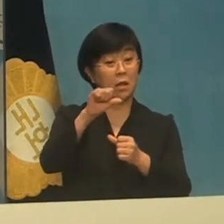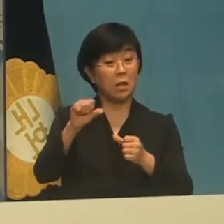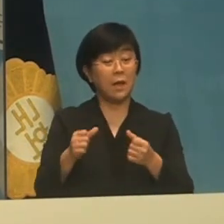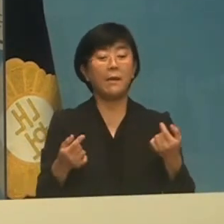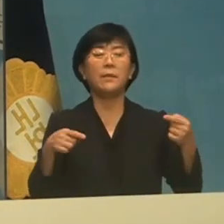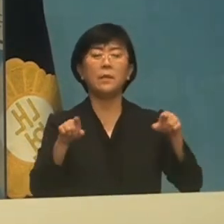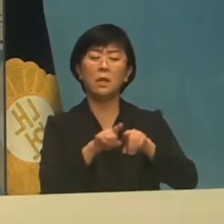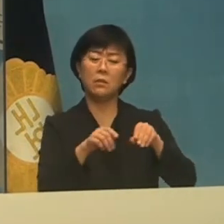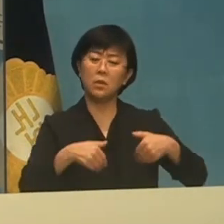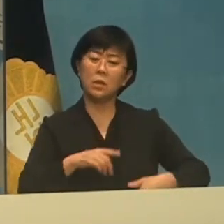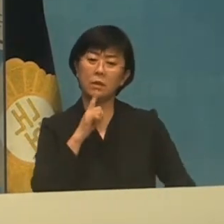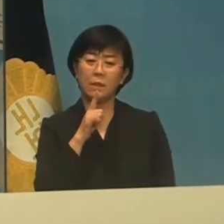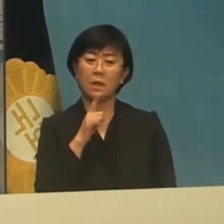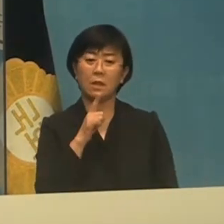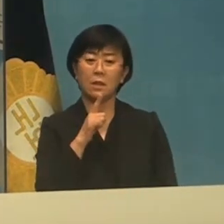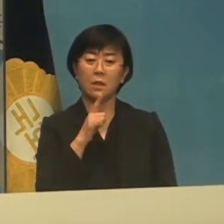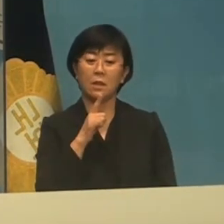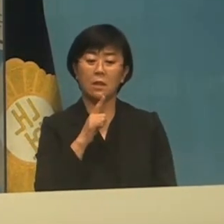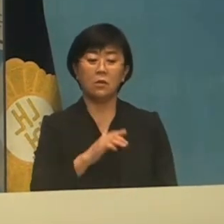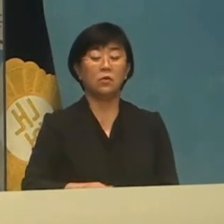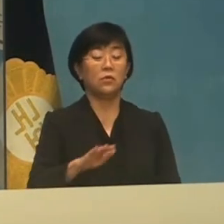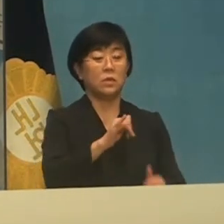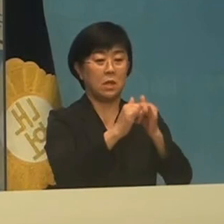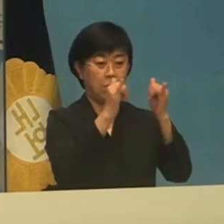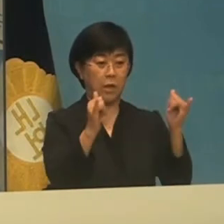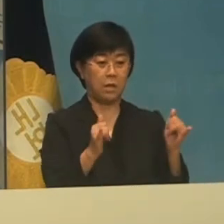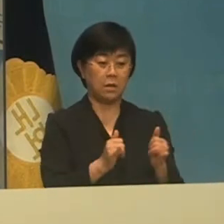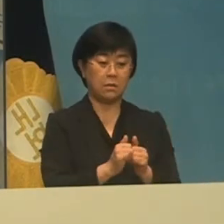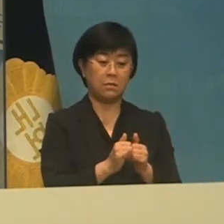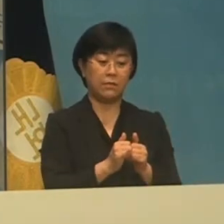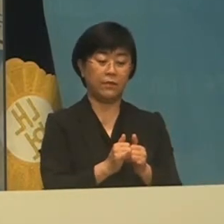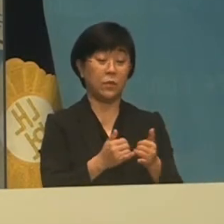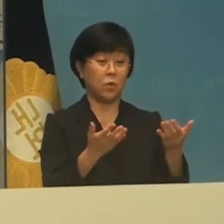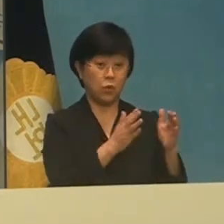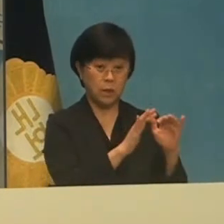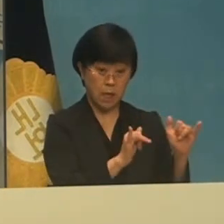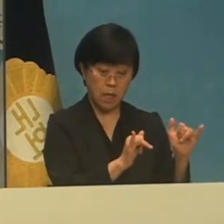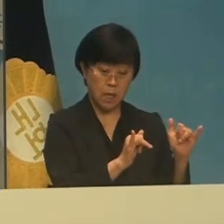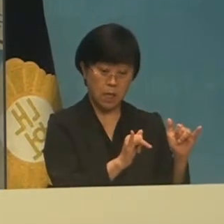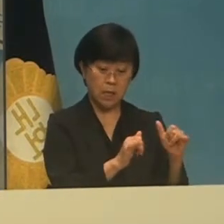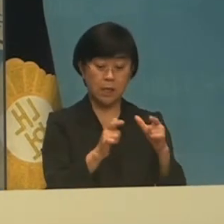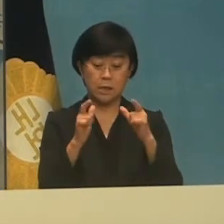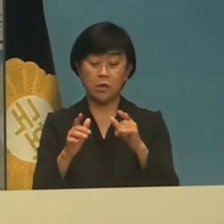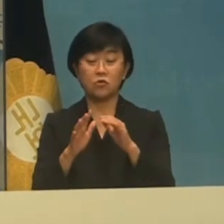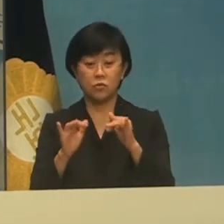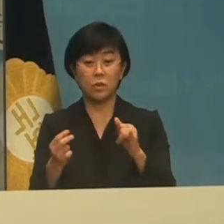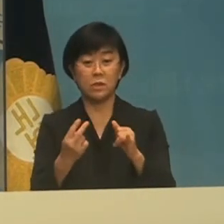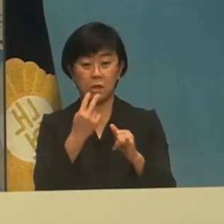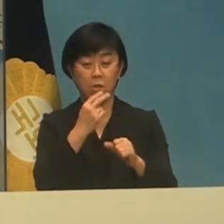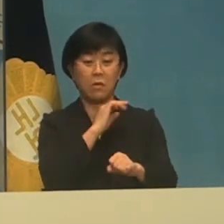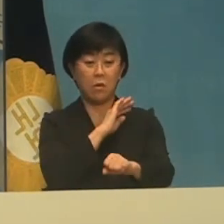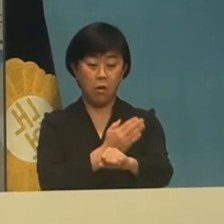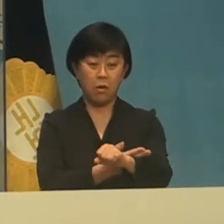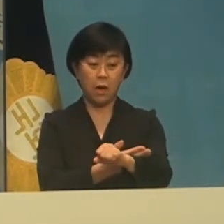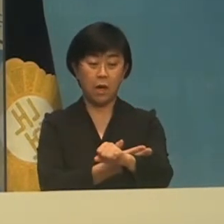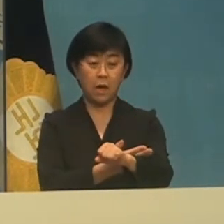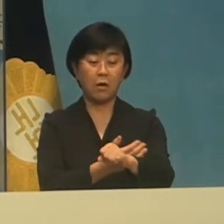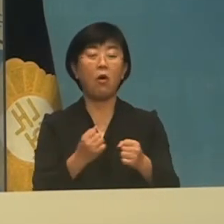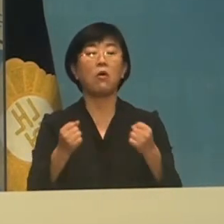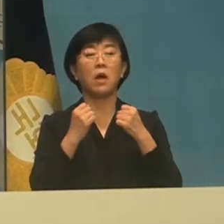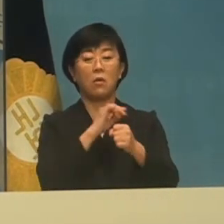같이 고려되어야 하는데 우리 사회는 아직까지 노동자와 지역 주민의 생명 건강권에 대해서는